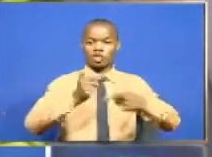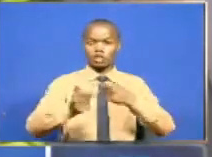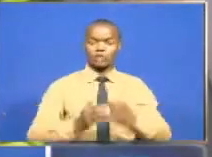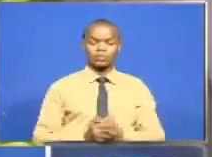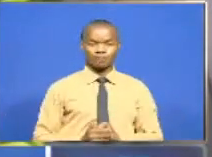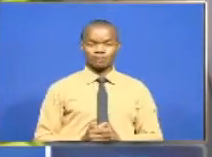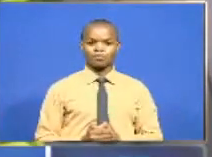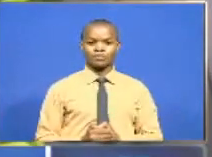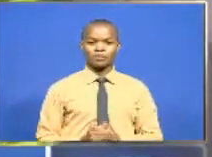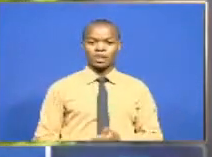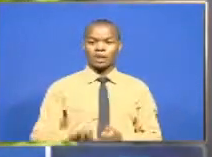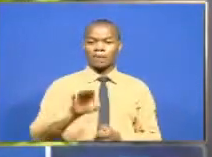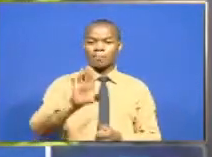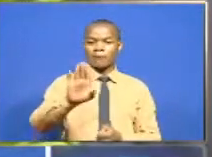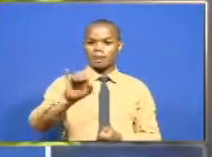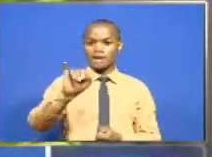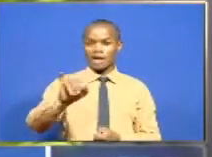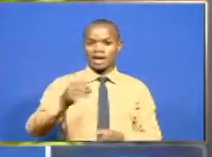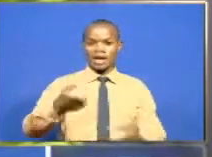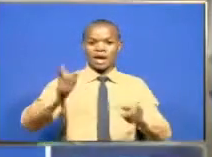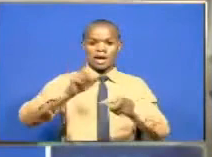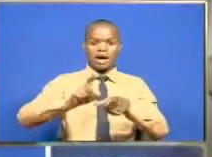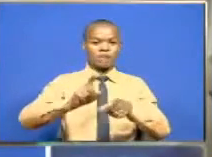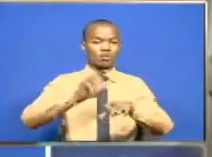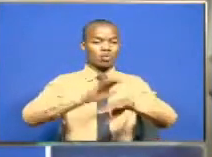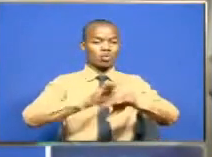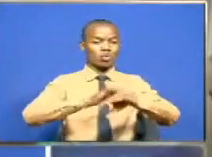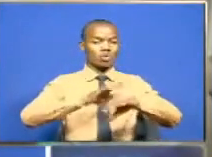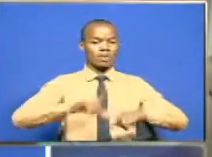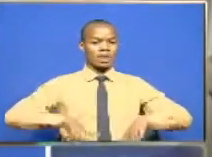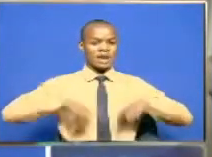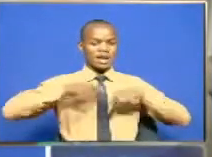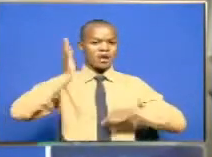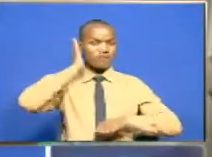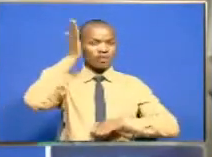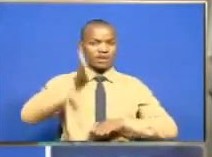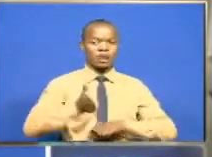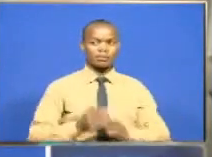BBI itaongeza maisha yawe mazuri.